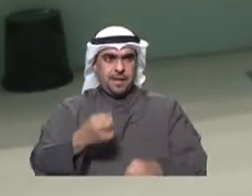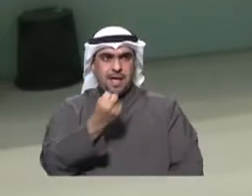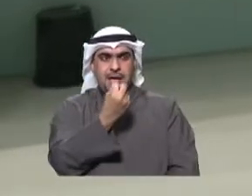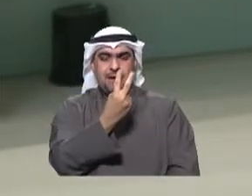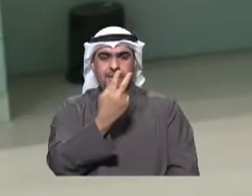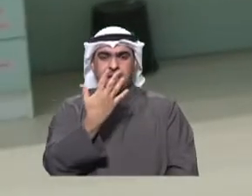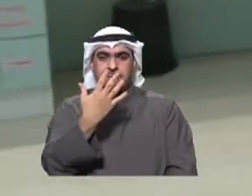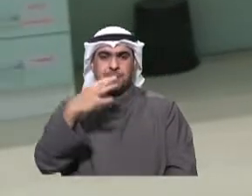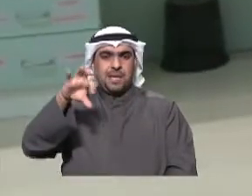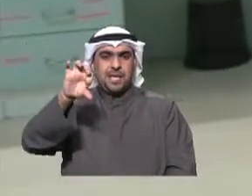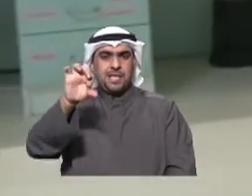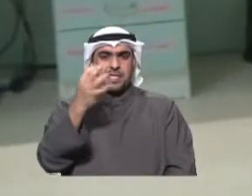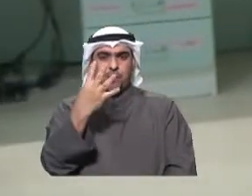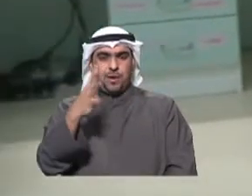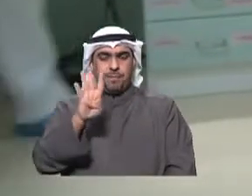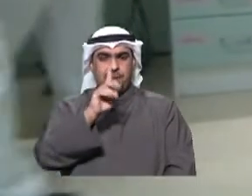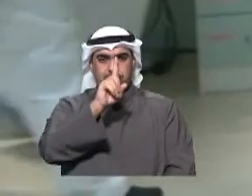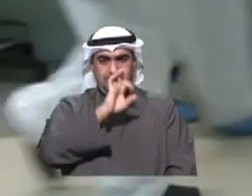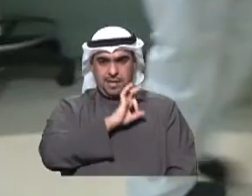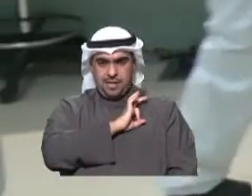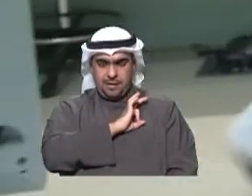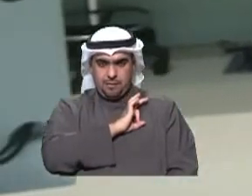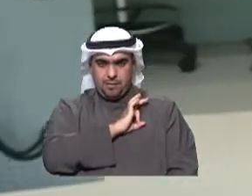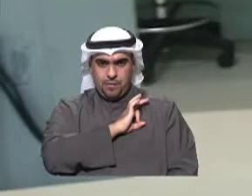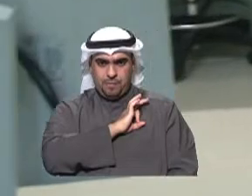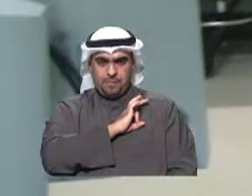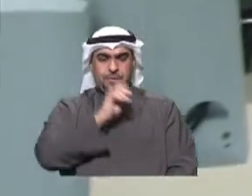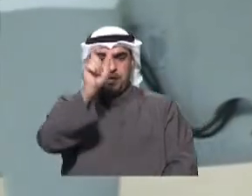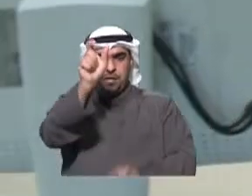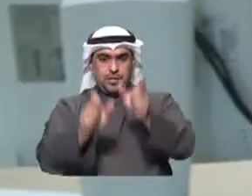2549. كما بيّنت وزارة الصحة أن عدد من